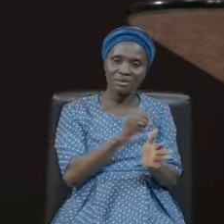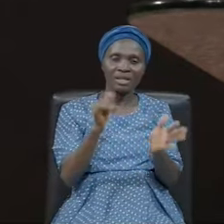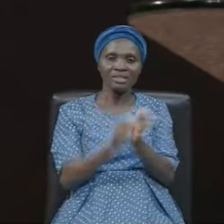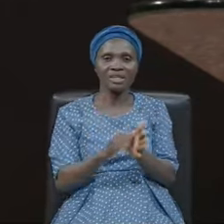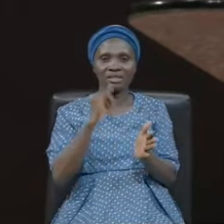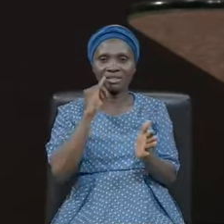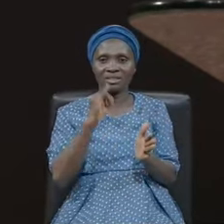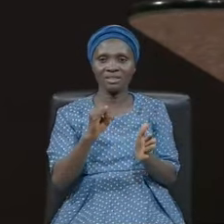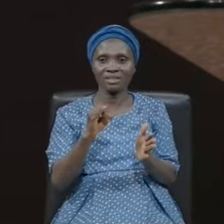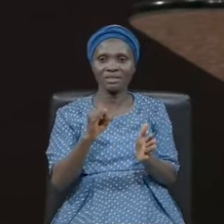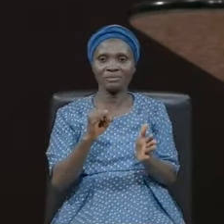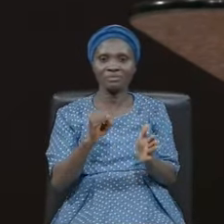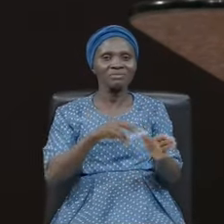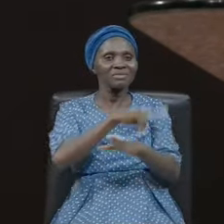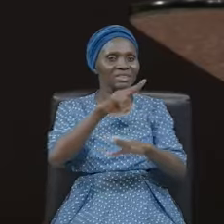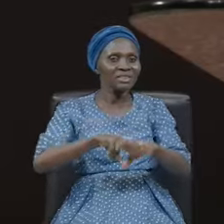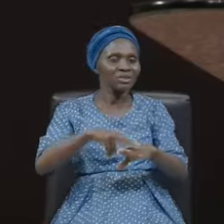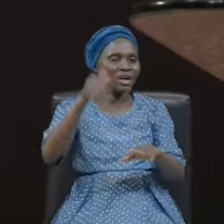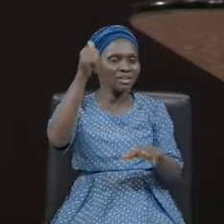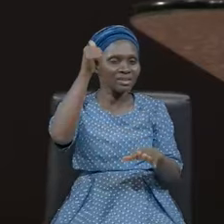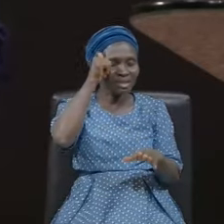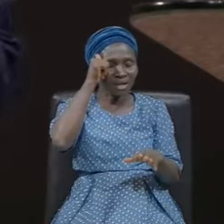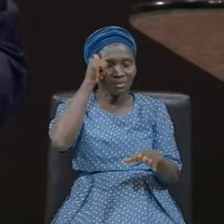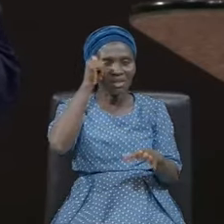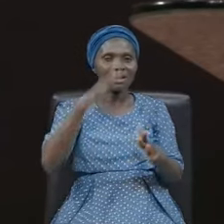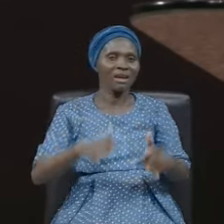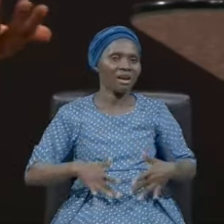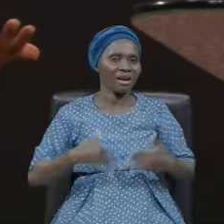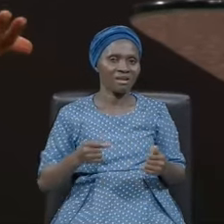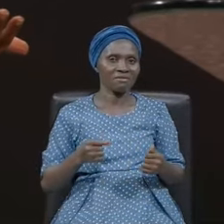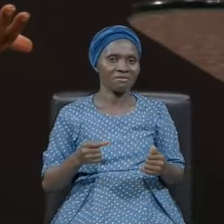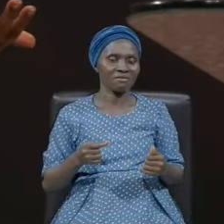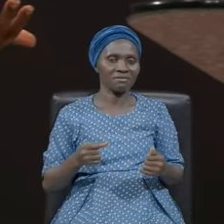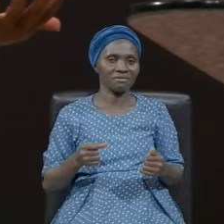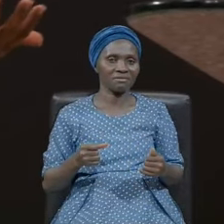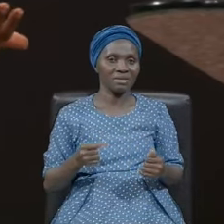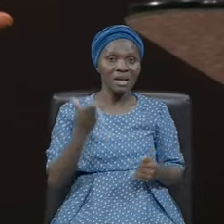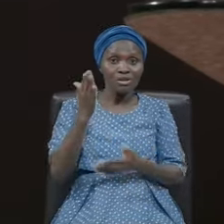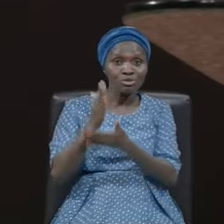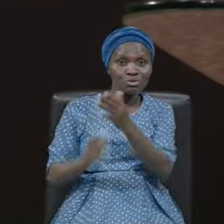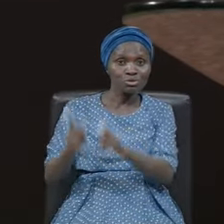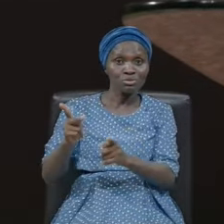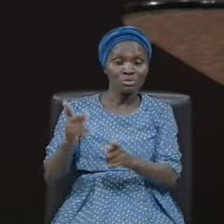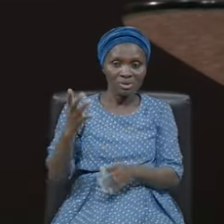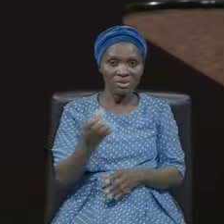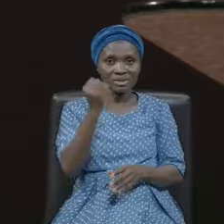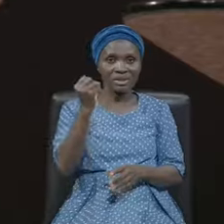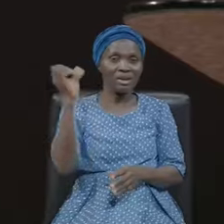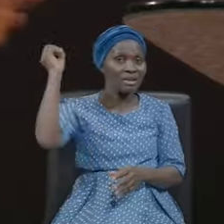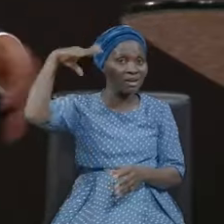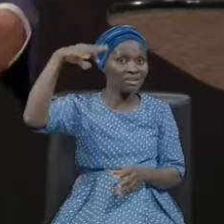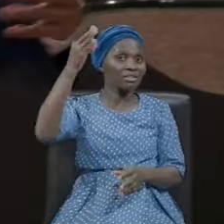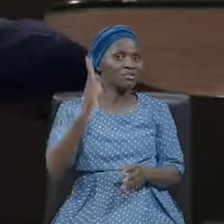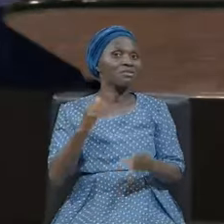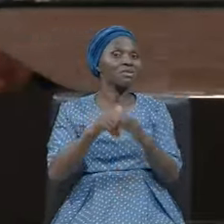promiscuité. Ça, c'est la nature naturelle adamique. Alors, les gens ont pris la grâce de Dieu en